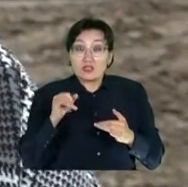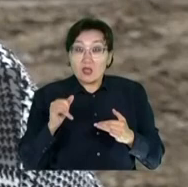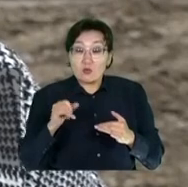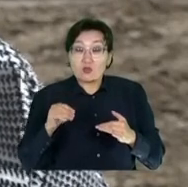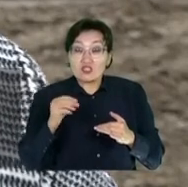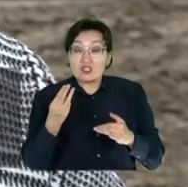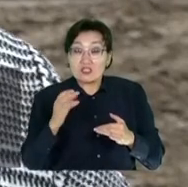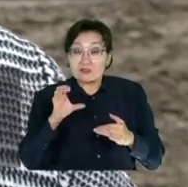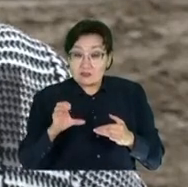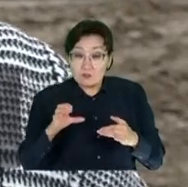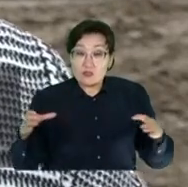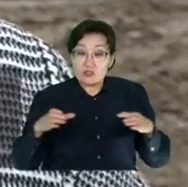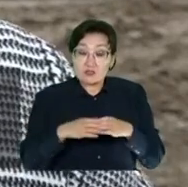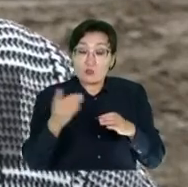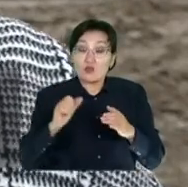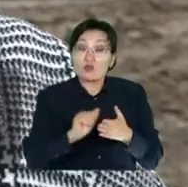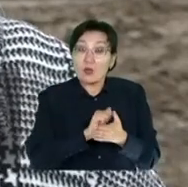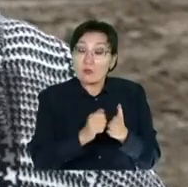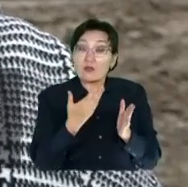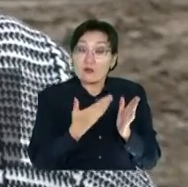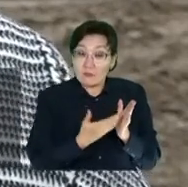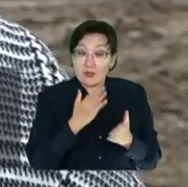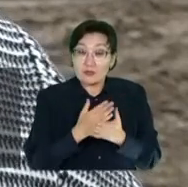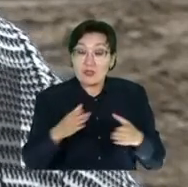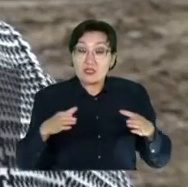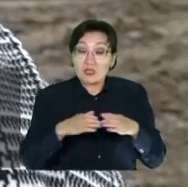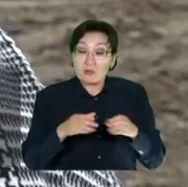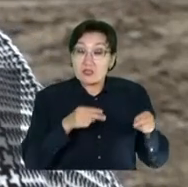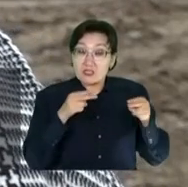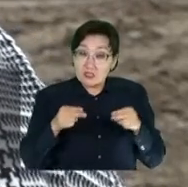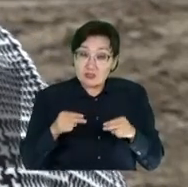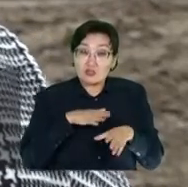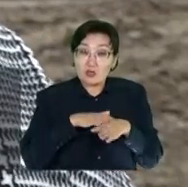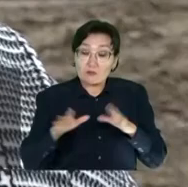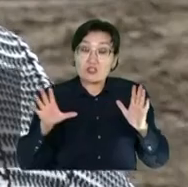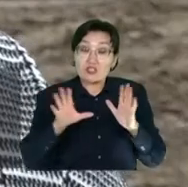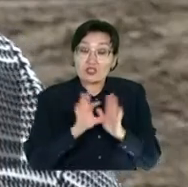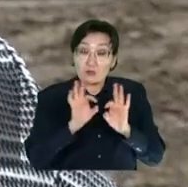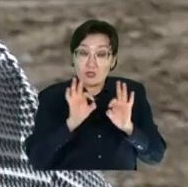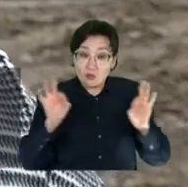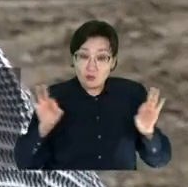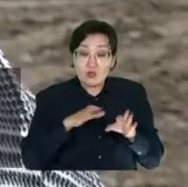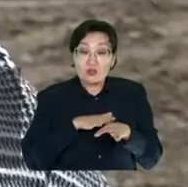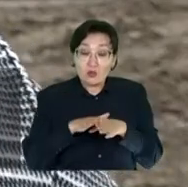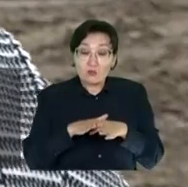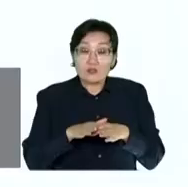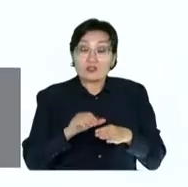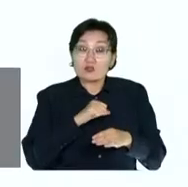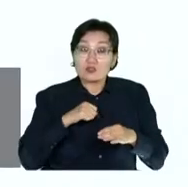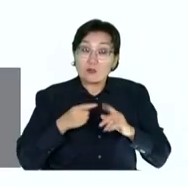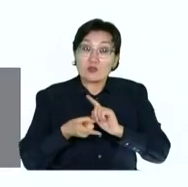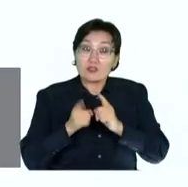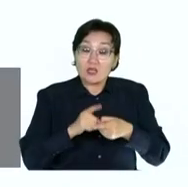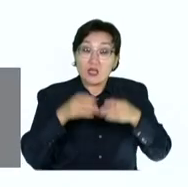жауапкершіліктеулі серіктестігі оның өзінің лицензиясы бар. Компания келіп, толығымен электр жарығын толығымен өздері ауыстырып,